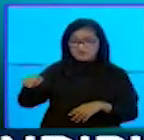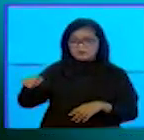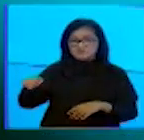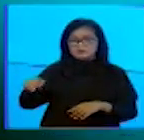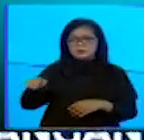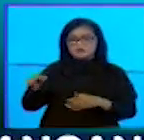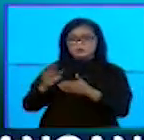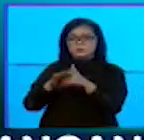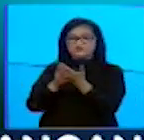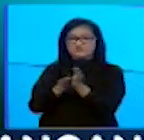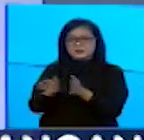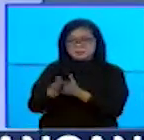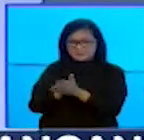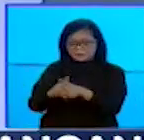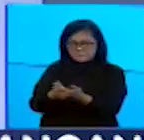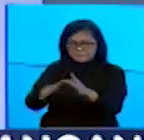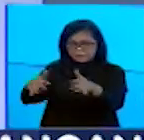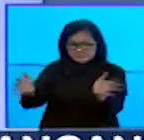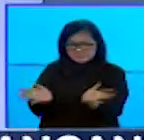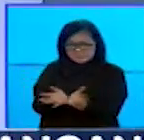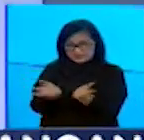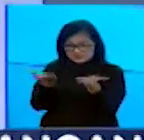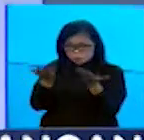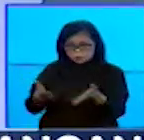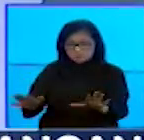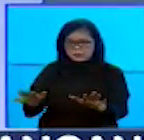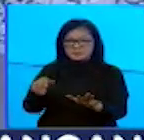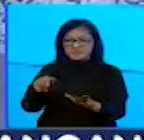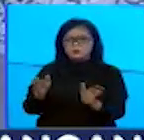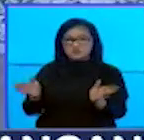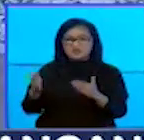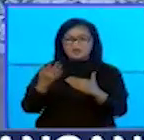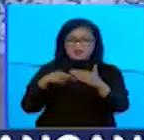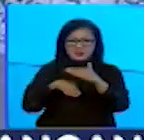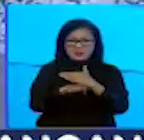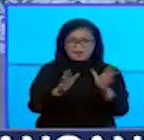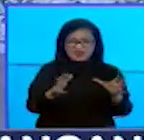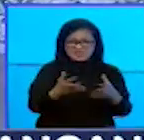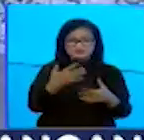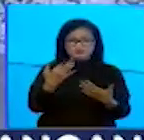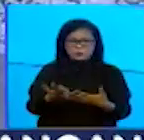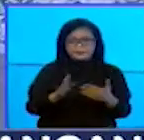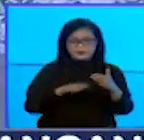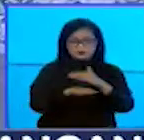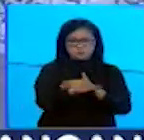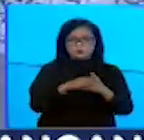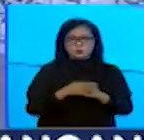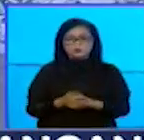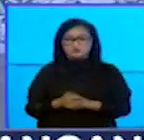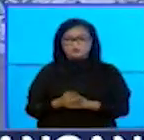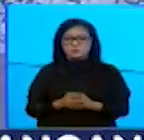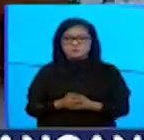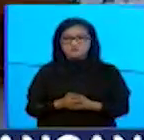yang telah tersedia dan juga setelah itu baru boleh memasuki ke kelas masing-masing untuk mengikuti pembelajaran tatap muka Kemudian